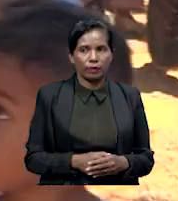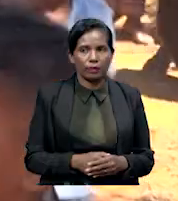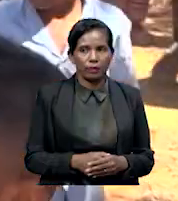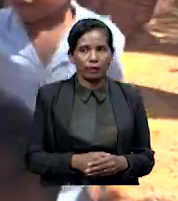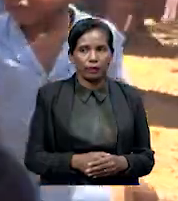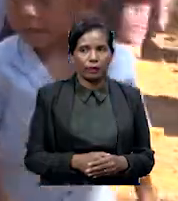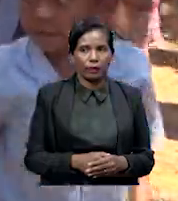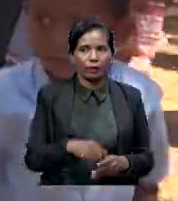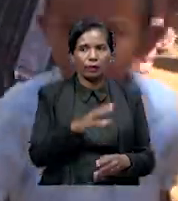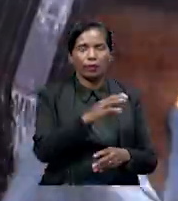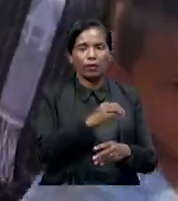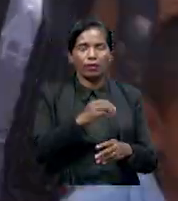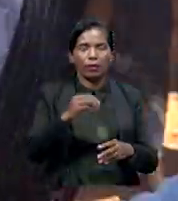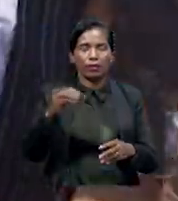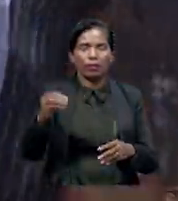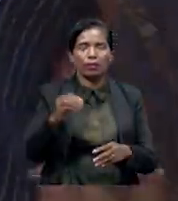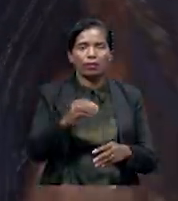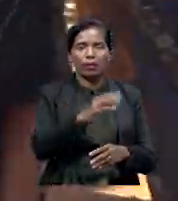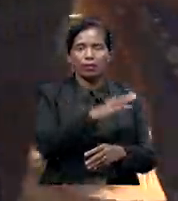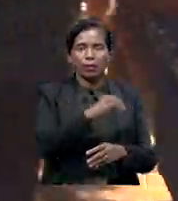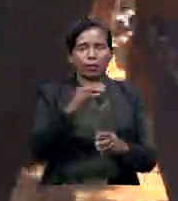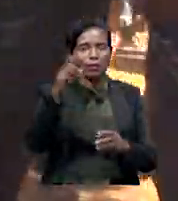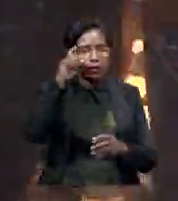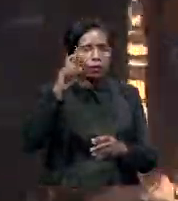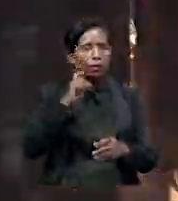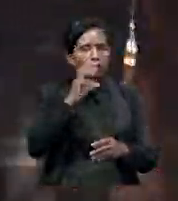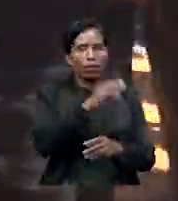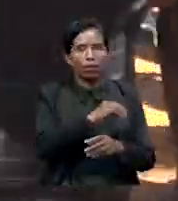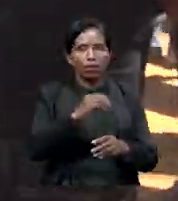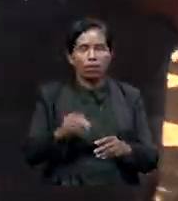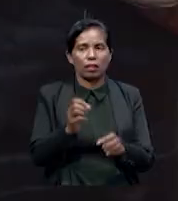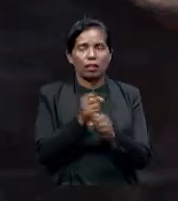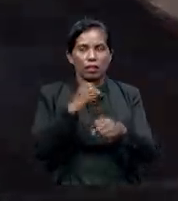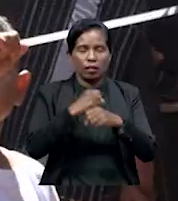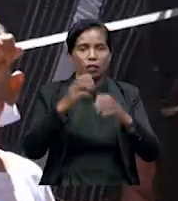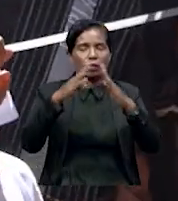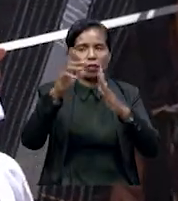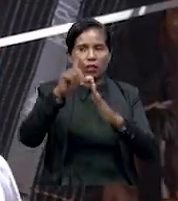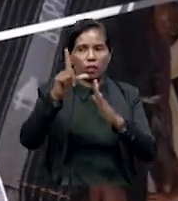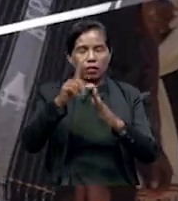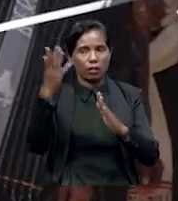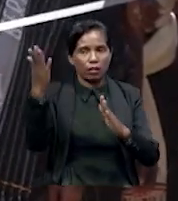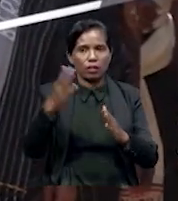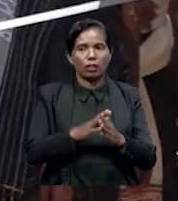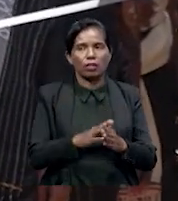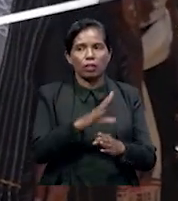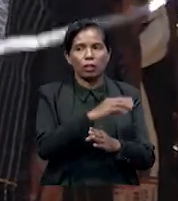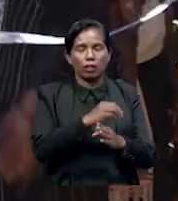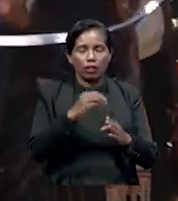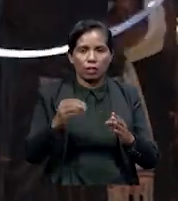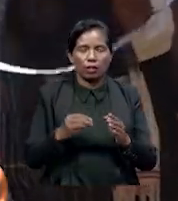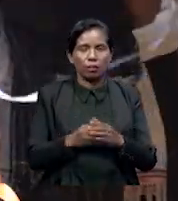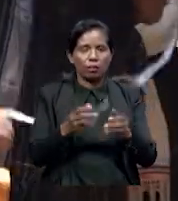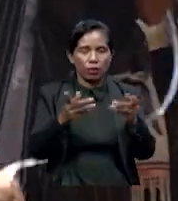Kairala Sanus Mau inaugura umalisan liurai berlanu lei budu darema nebe lokaliza i aldeia Bohemata suku Delesu